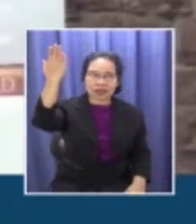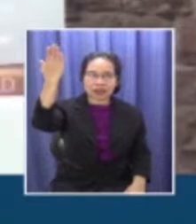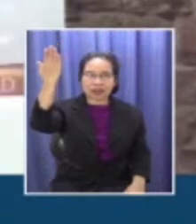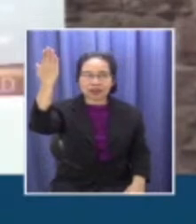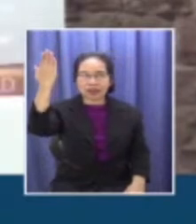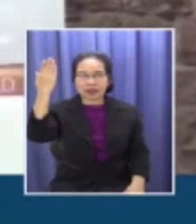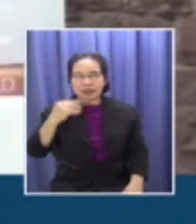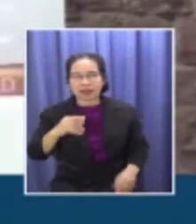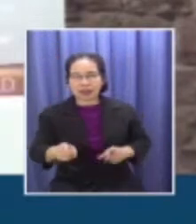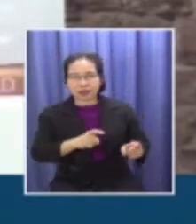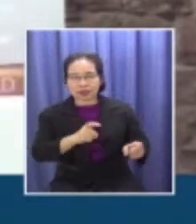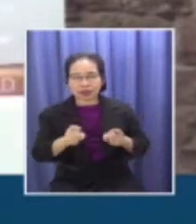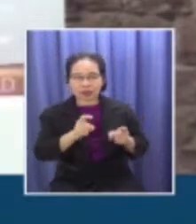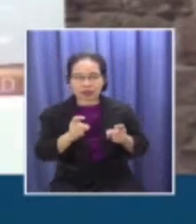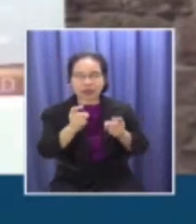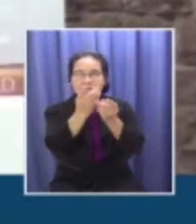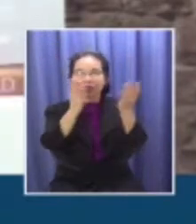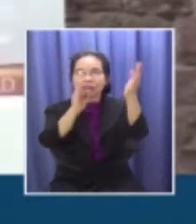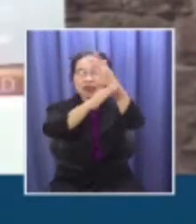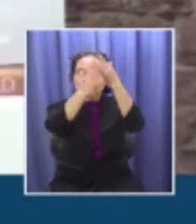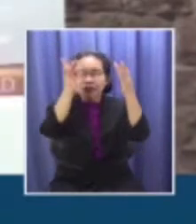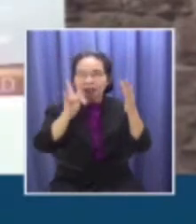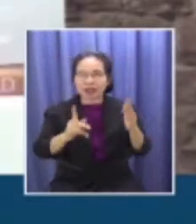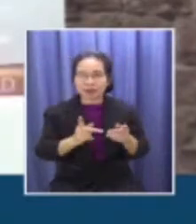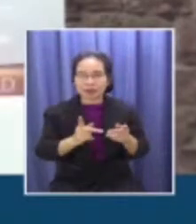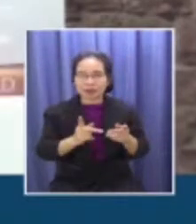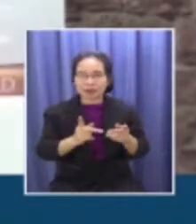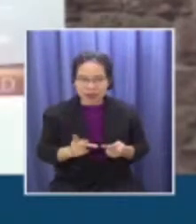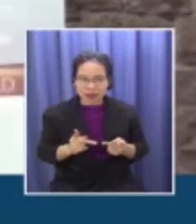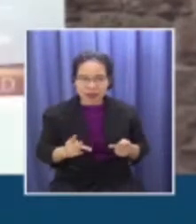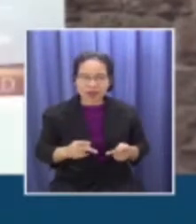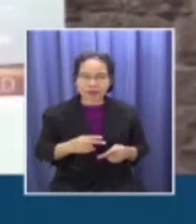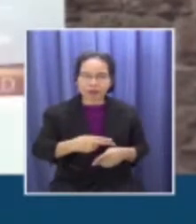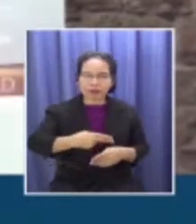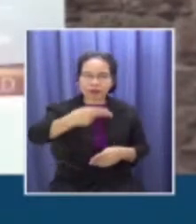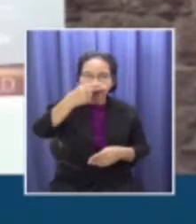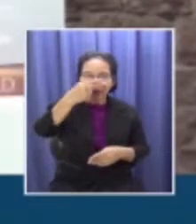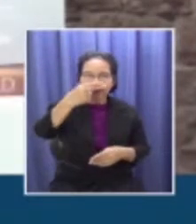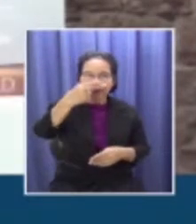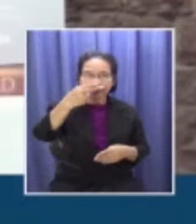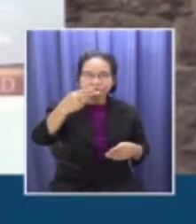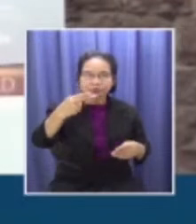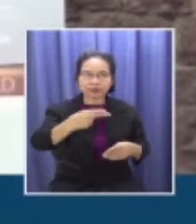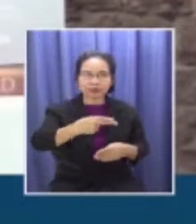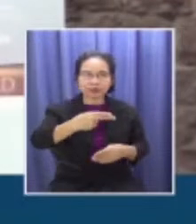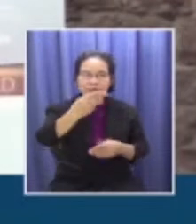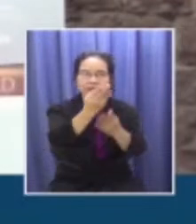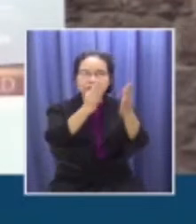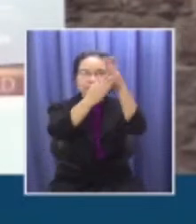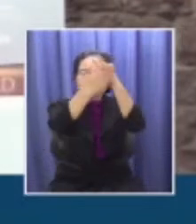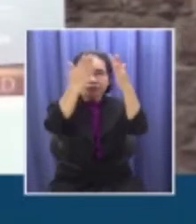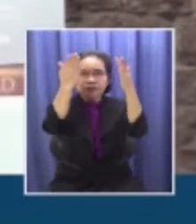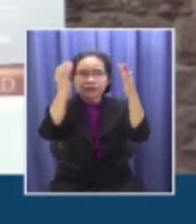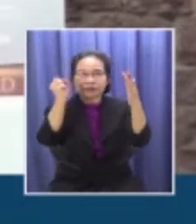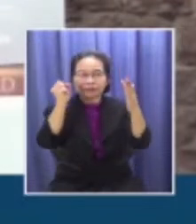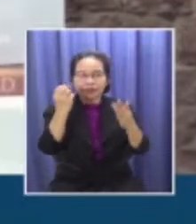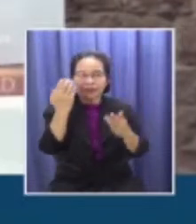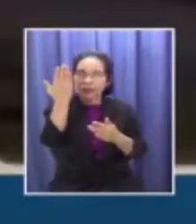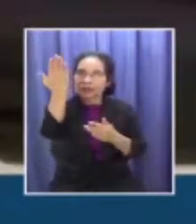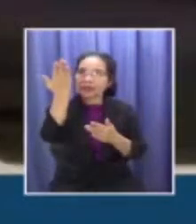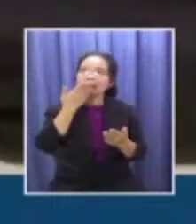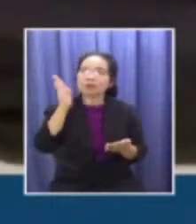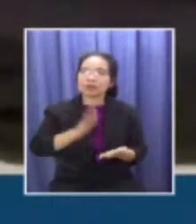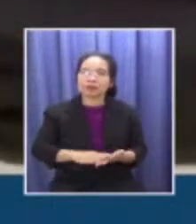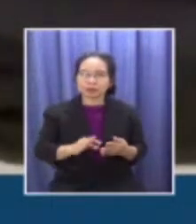teɛ ɔsoro a wɔma wɔ ani so a wokunu na wɔn mo na wɔn mo tete nti ɔsoro hɔ no no anaasɛ wiem yɛ wɔn ahomane tete